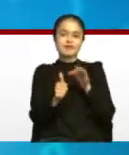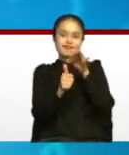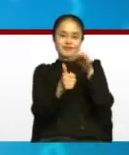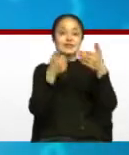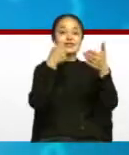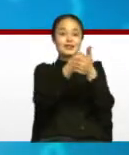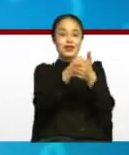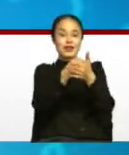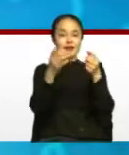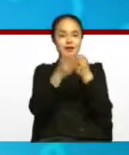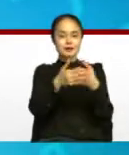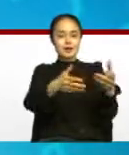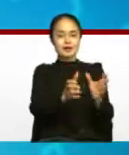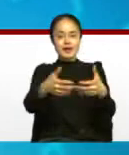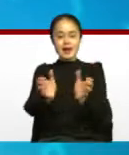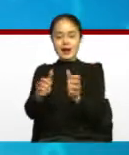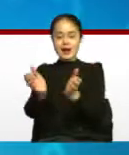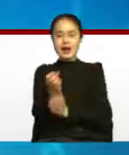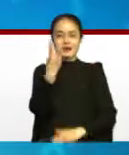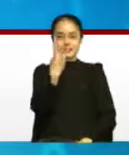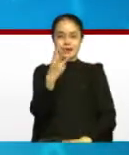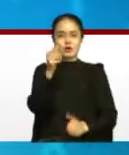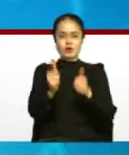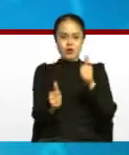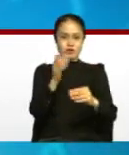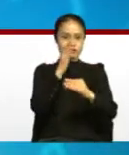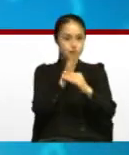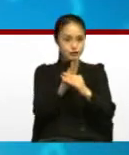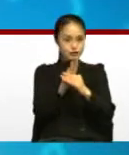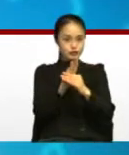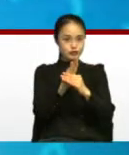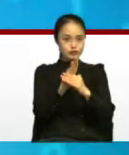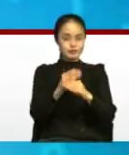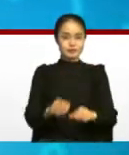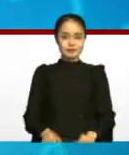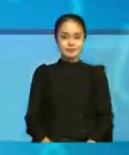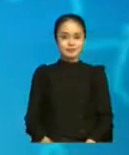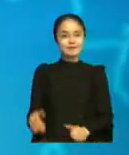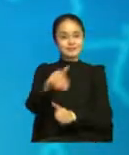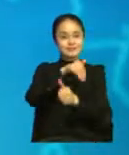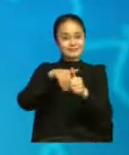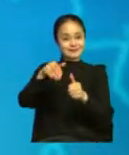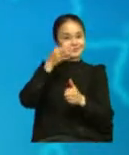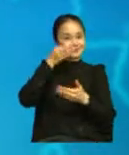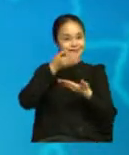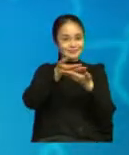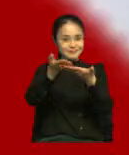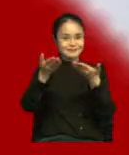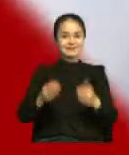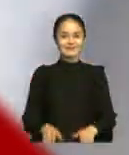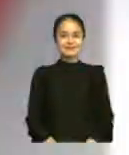있습니다. 이제 남은 건 선거일까지 표를 결집하는 일뿐입니다. 보도에 조성협 기자입니다.